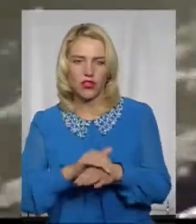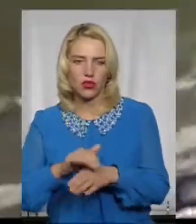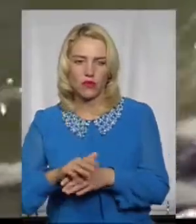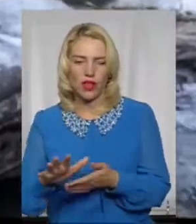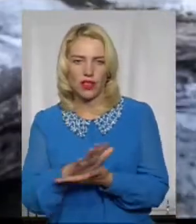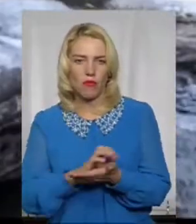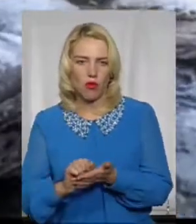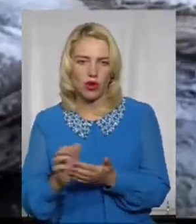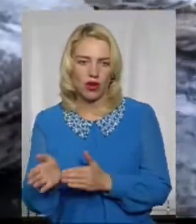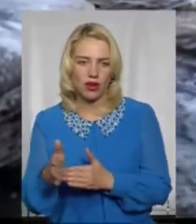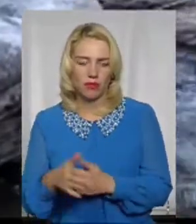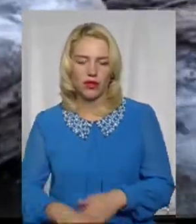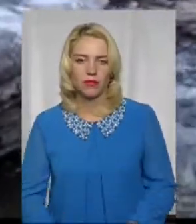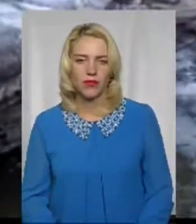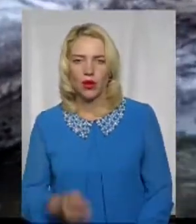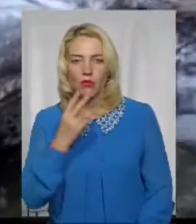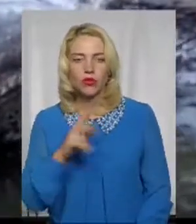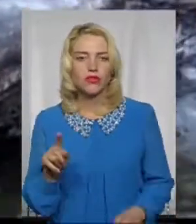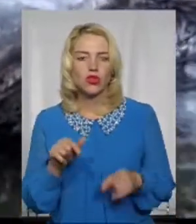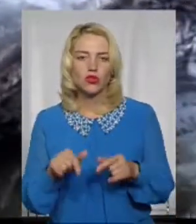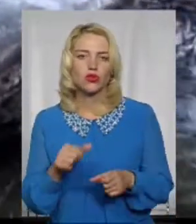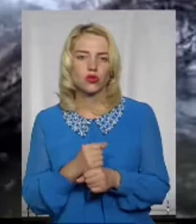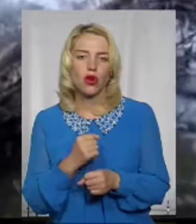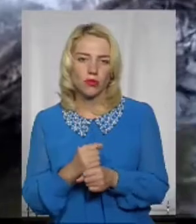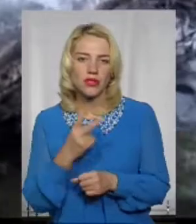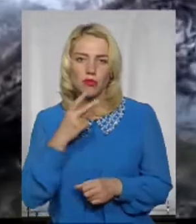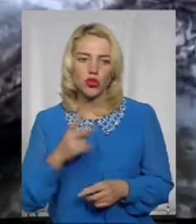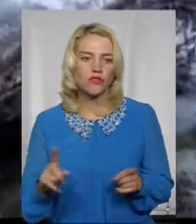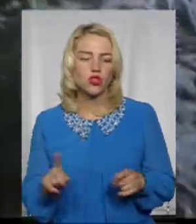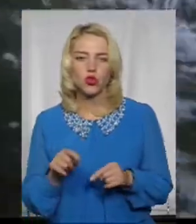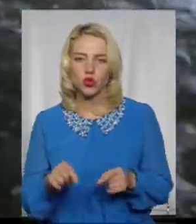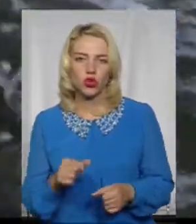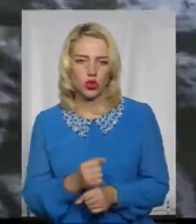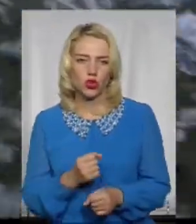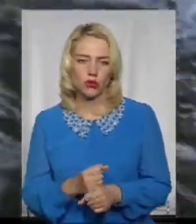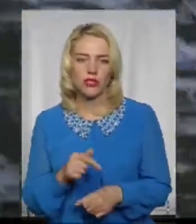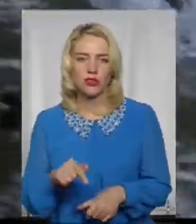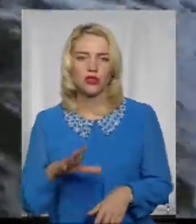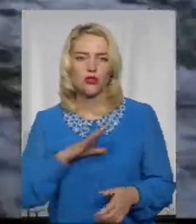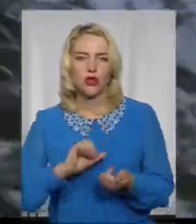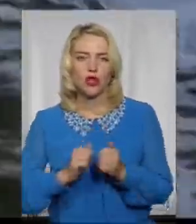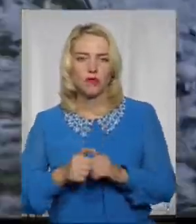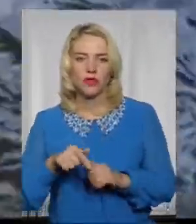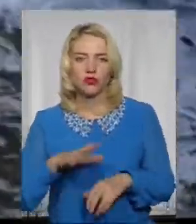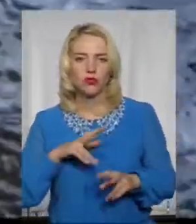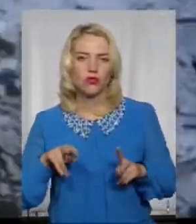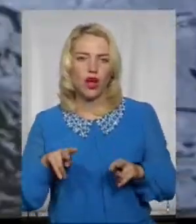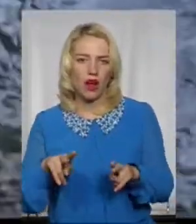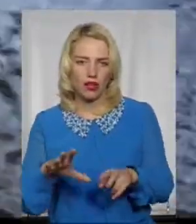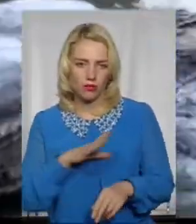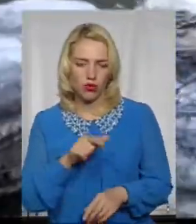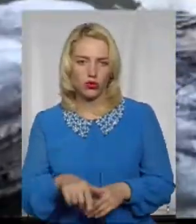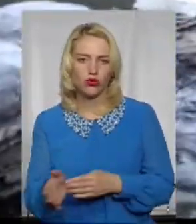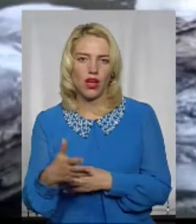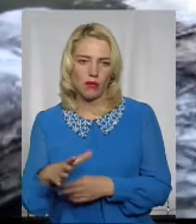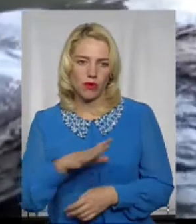риби. Ви подивіться, що тут робиться. Подивіться, що тут робиться. А тут було каміння, тут раки водилися, тут риба